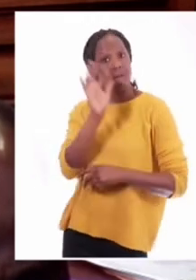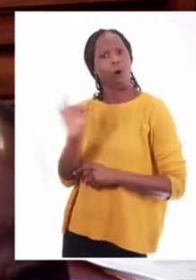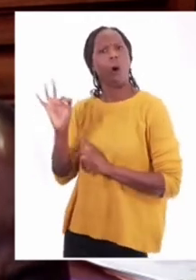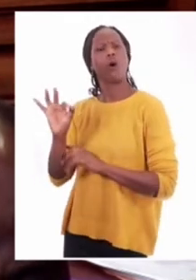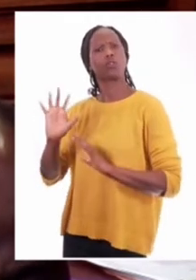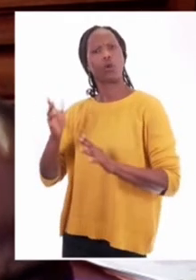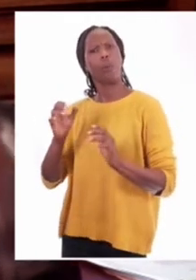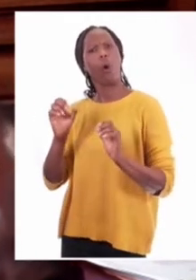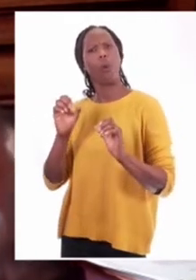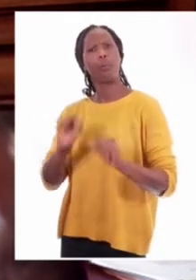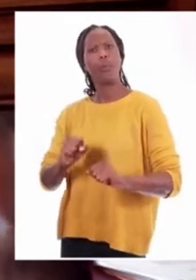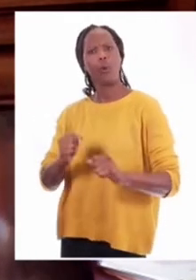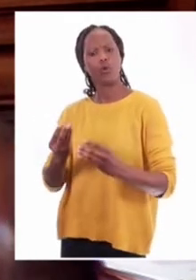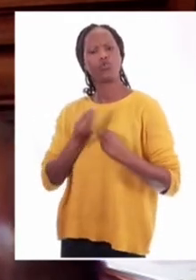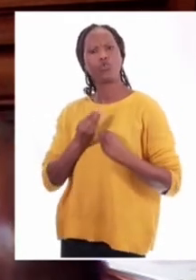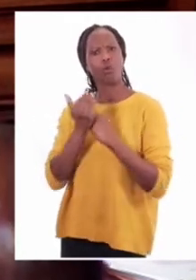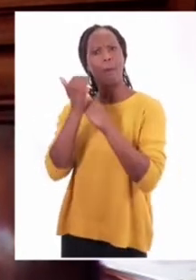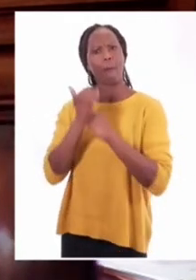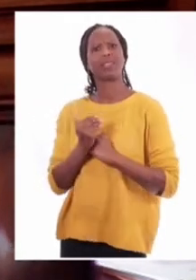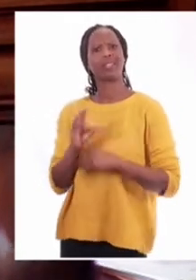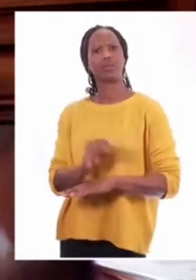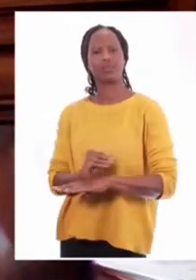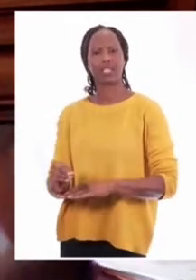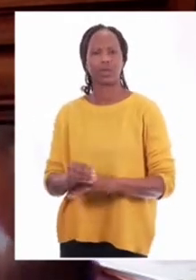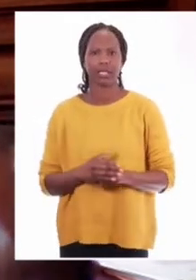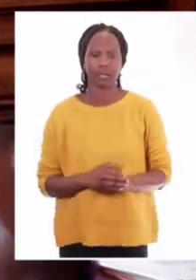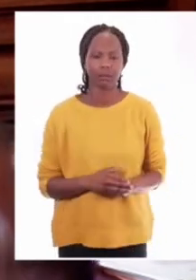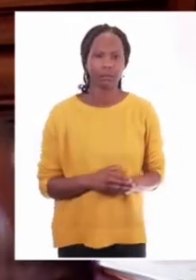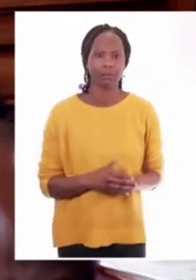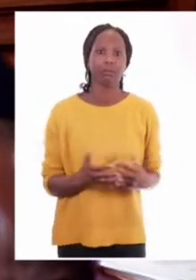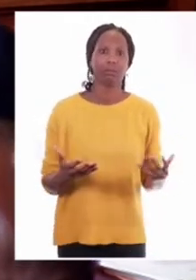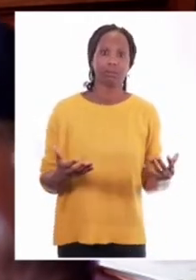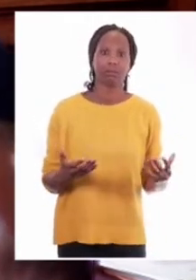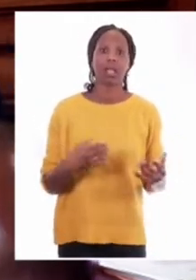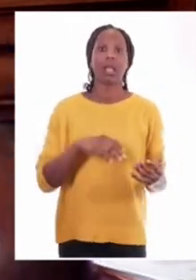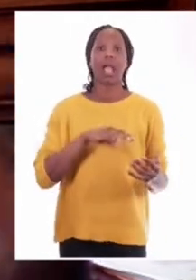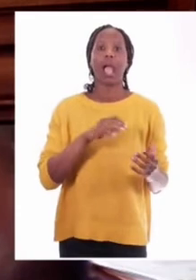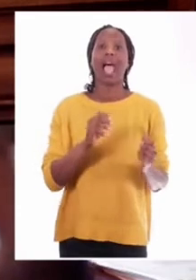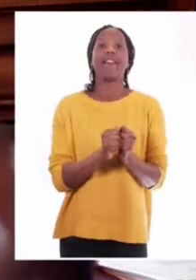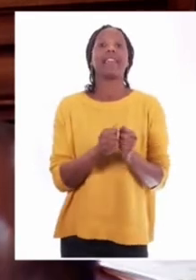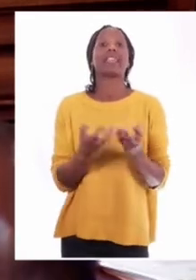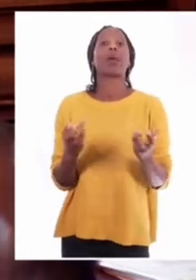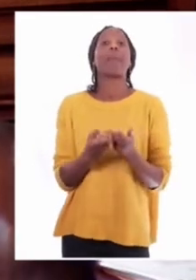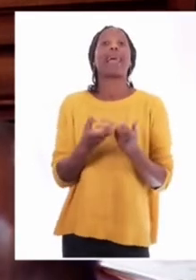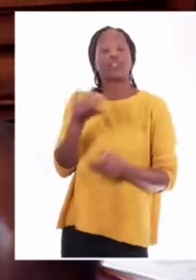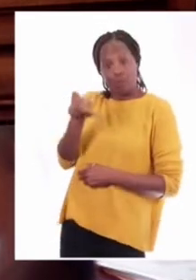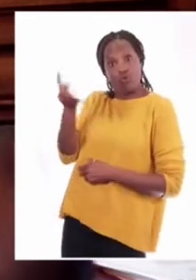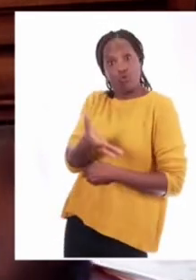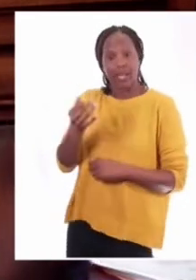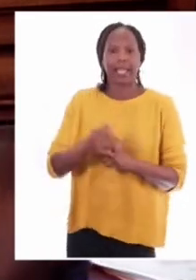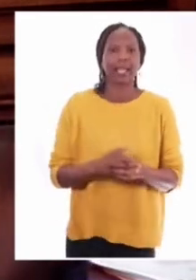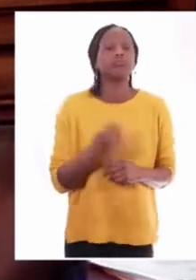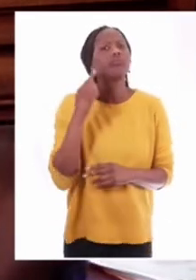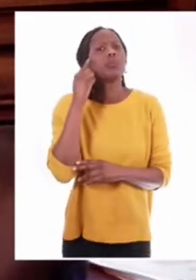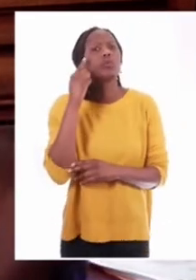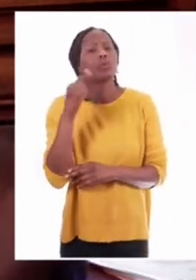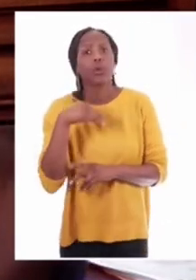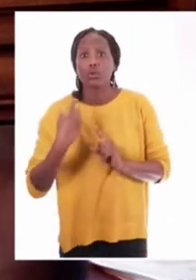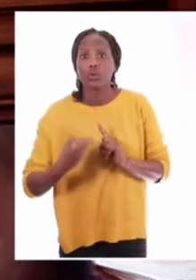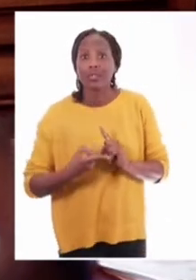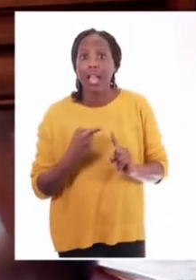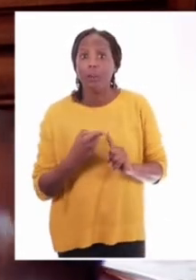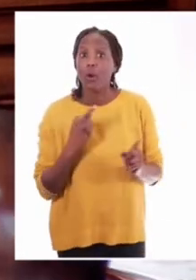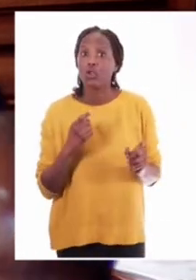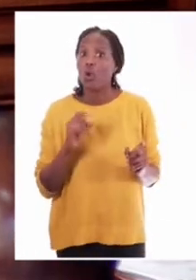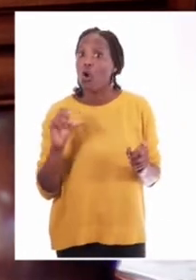pouvoir exercer cette sécurité et notamment via le nucléaire. Je pense que c'est important que nous puissions tous porter